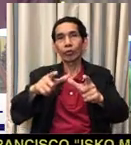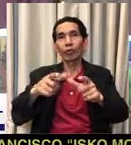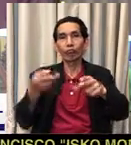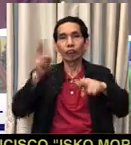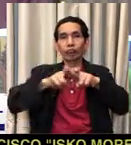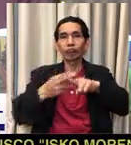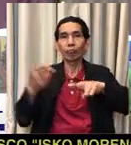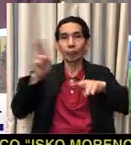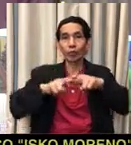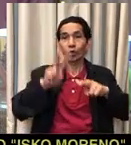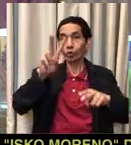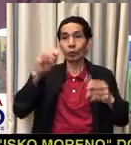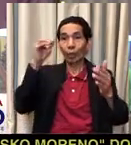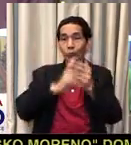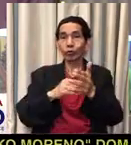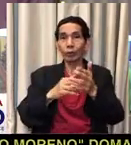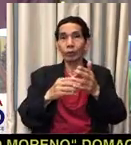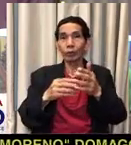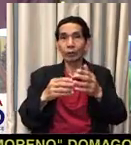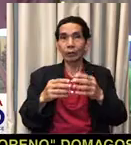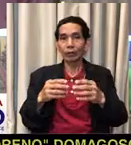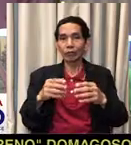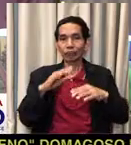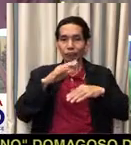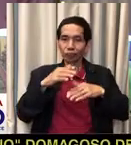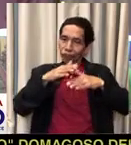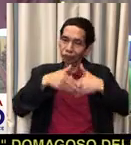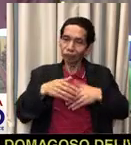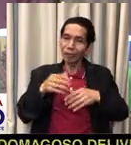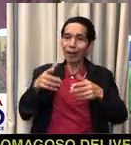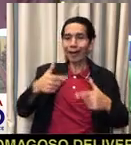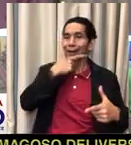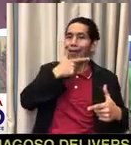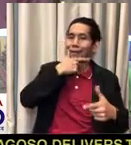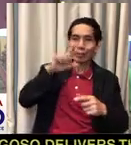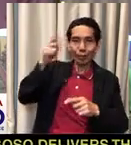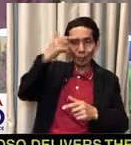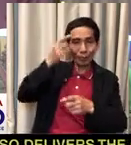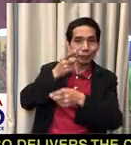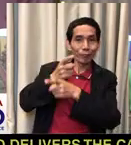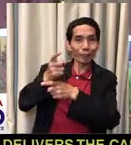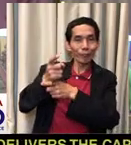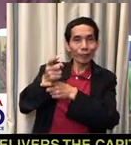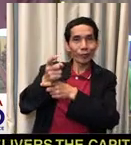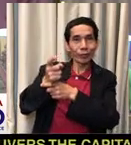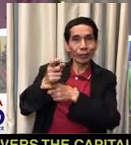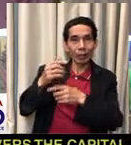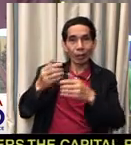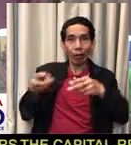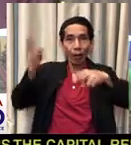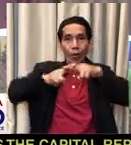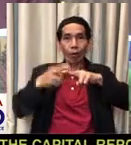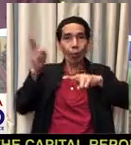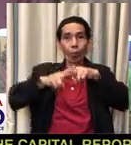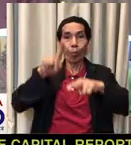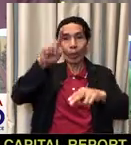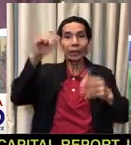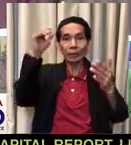Na imbes na yung 2,000 mo, ikinipit balikat mo, tinawanan mo yung gobyerno ng Maynila, o umabot ng